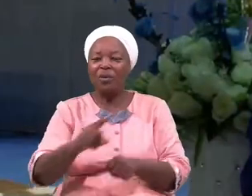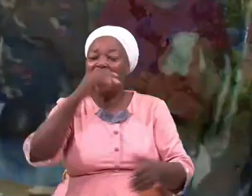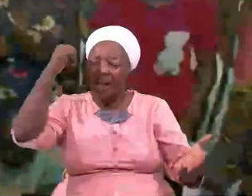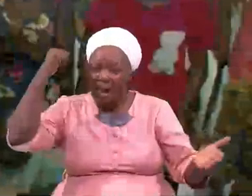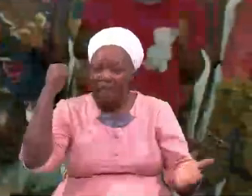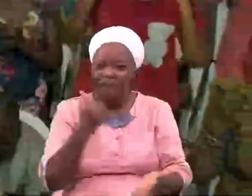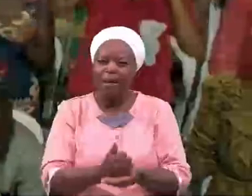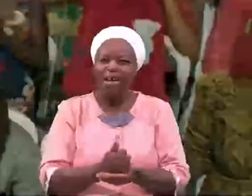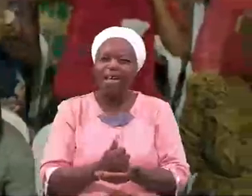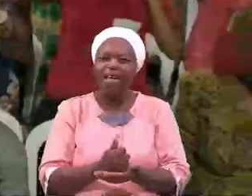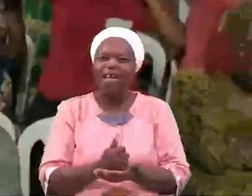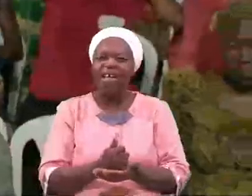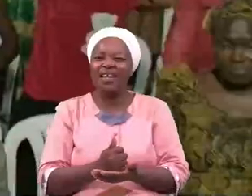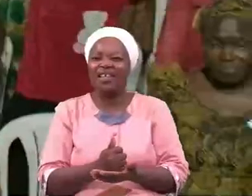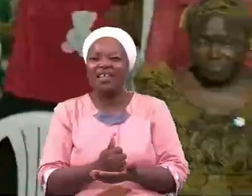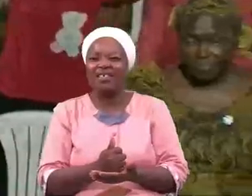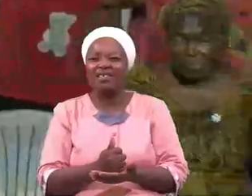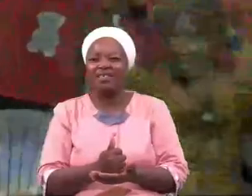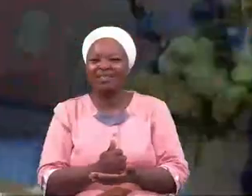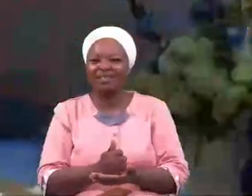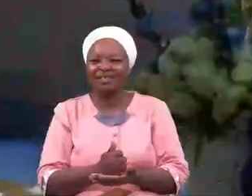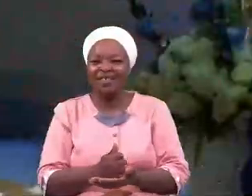miracle, libérer votre miracle. Amen.